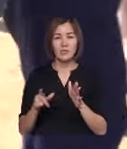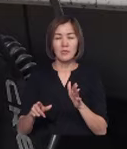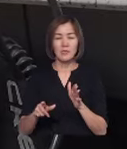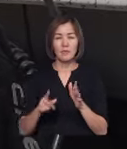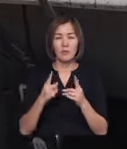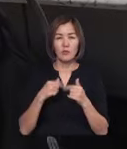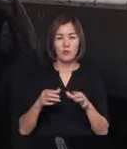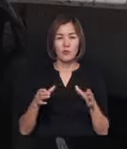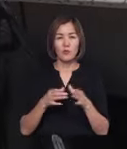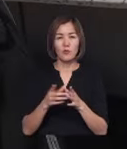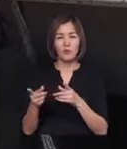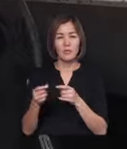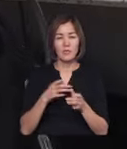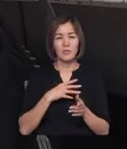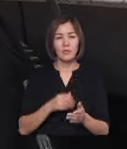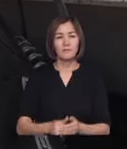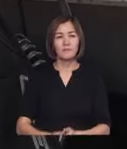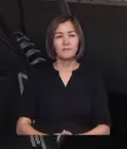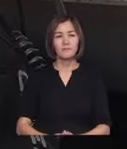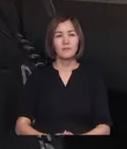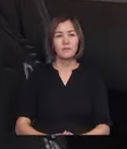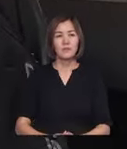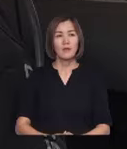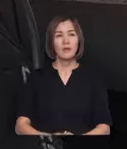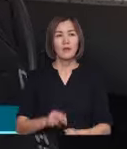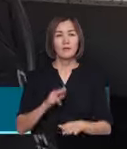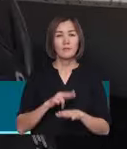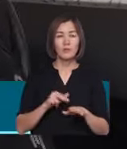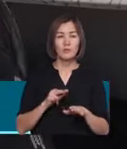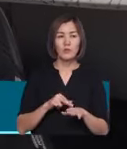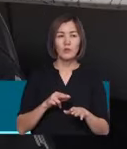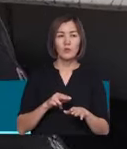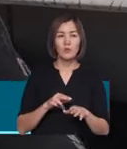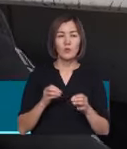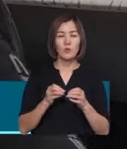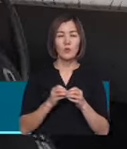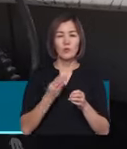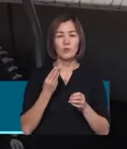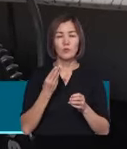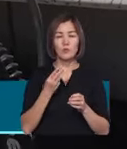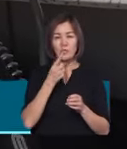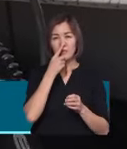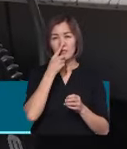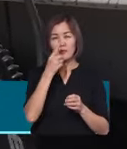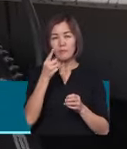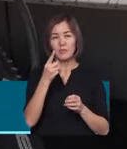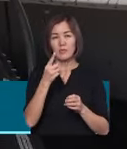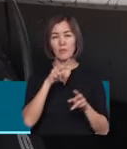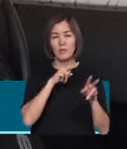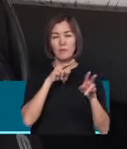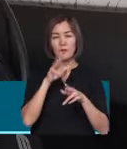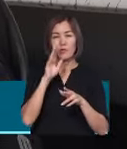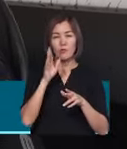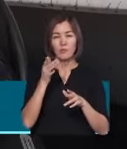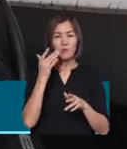тұратын топ жұмылдырылды. Патрульдік кезекшілікті 10 шақырым жерді бақылауда